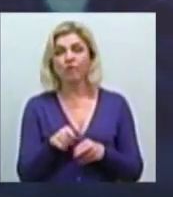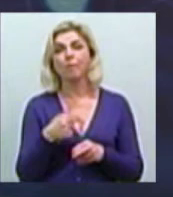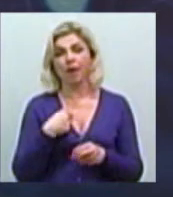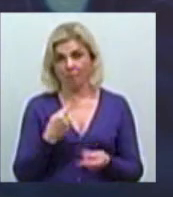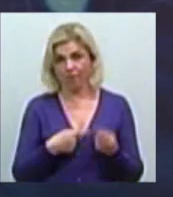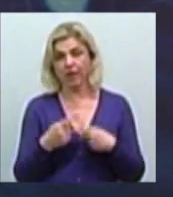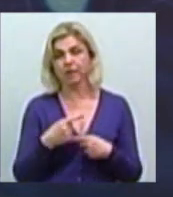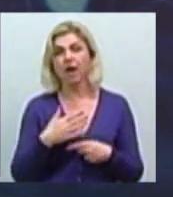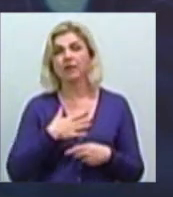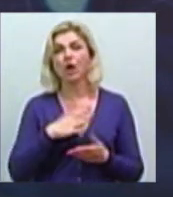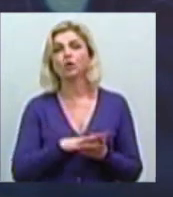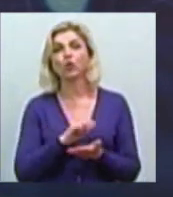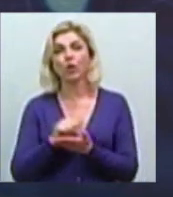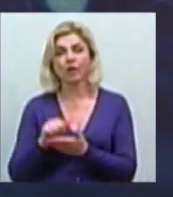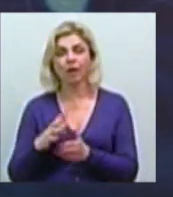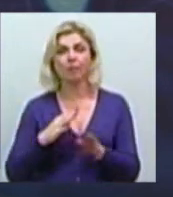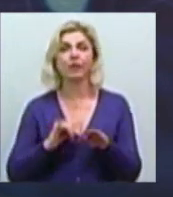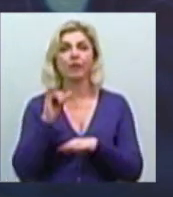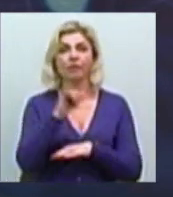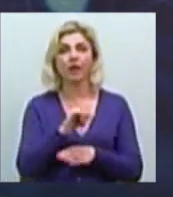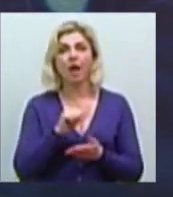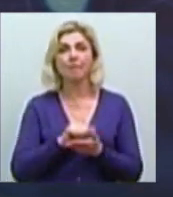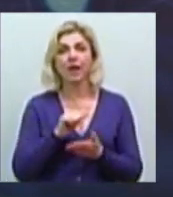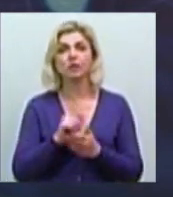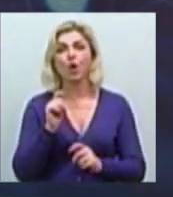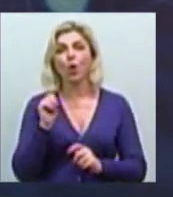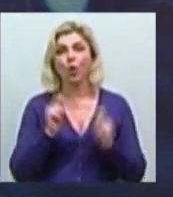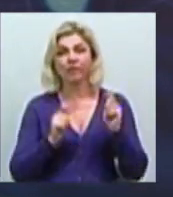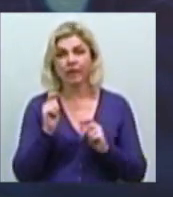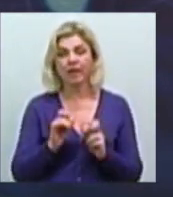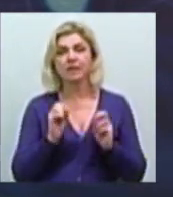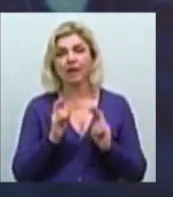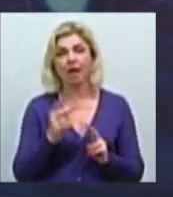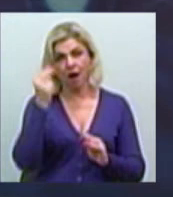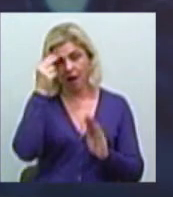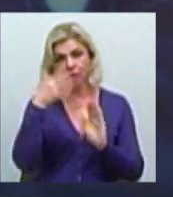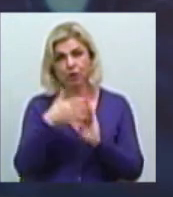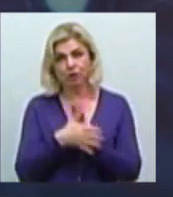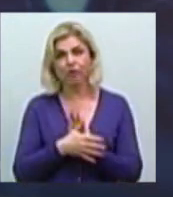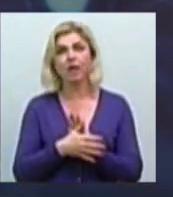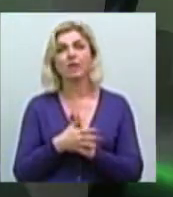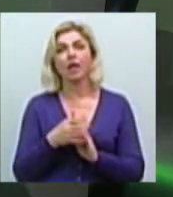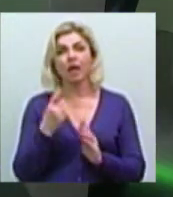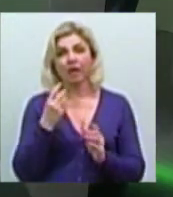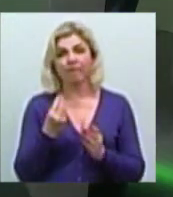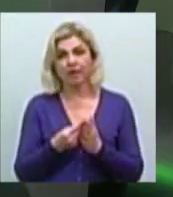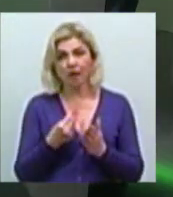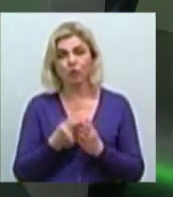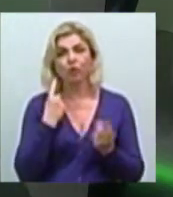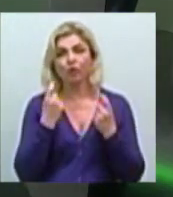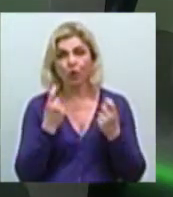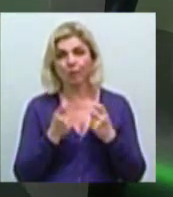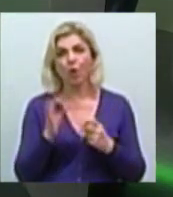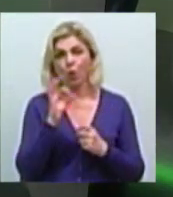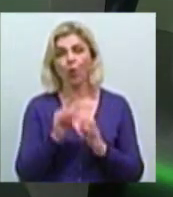Сергій Куропятник побували на прес-конференції, як аналізувати фінансову інформацію в учбових закладах з приводу якраз